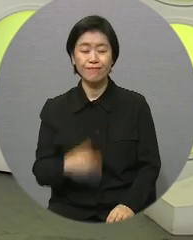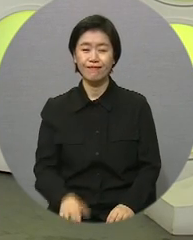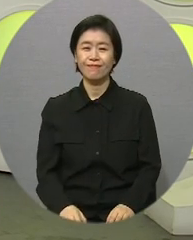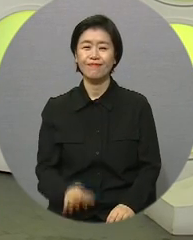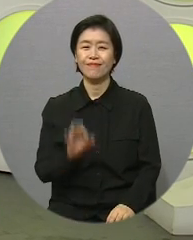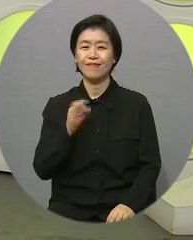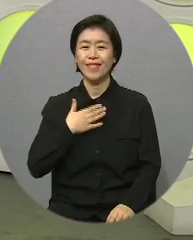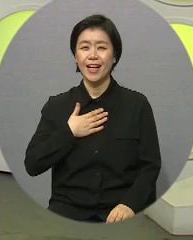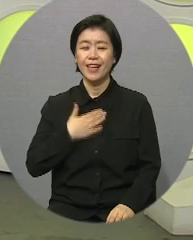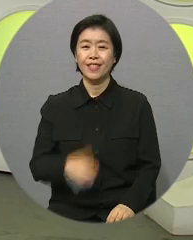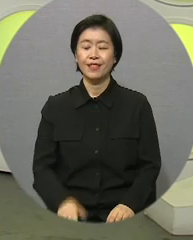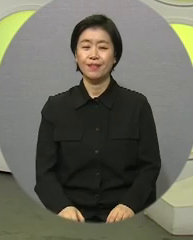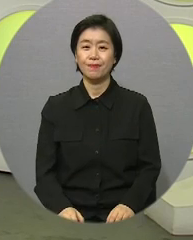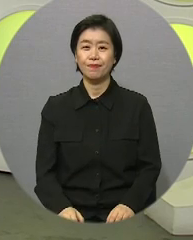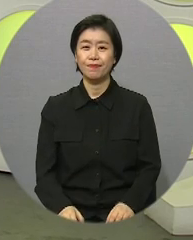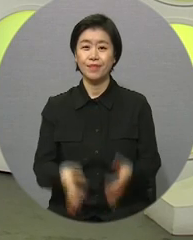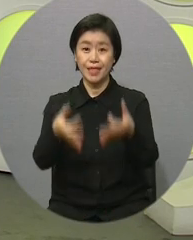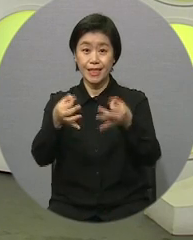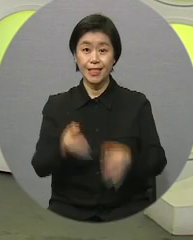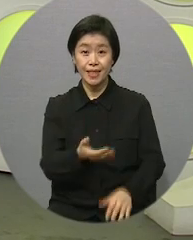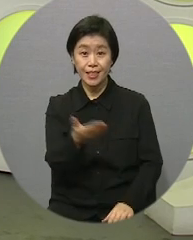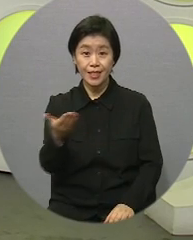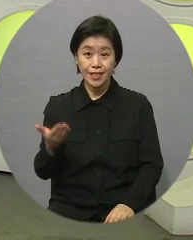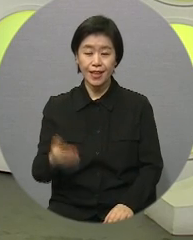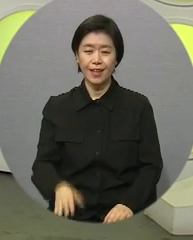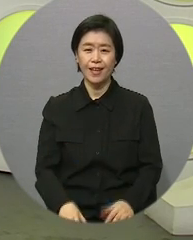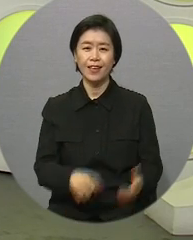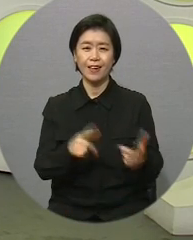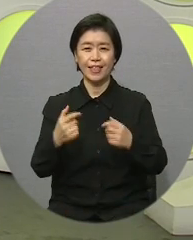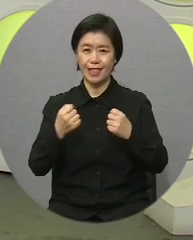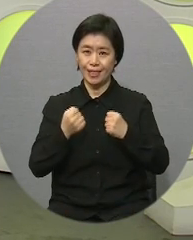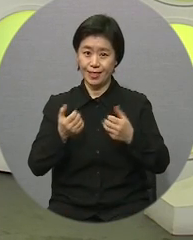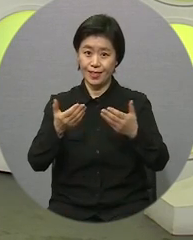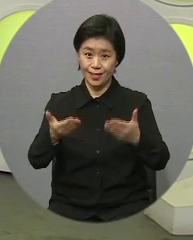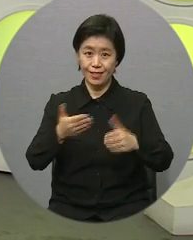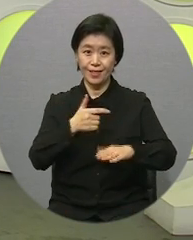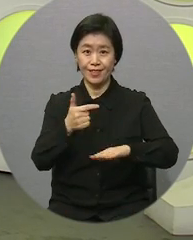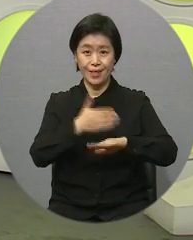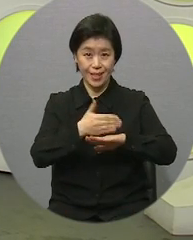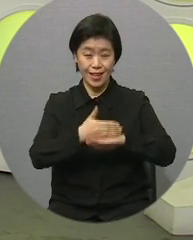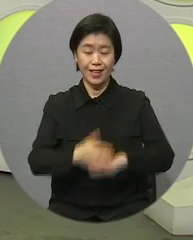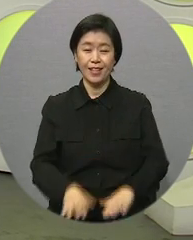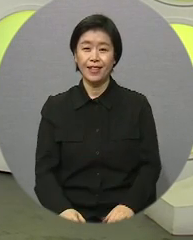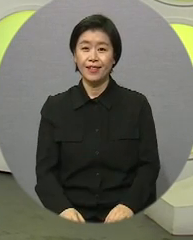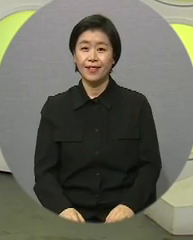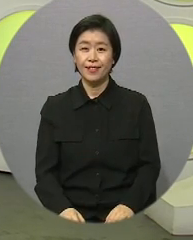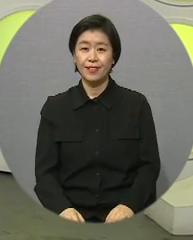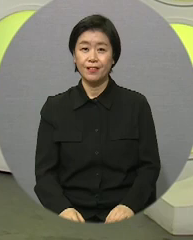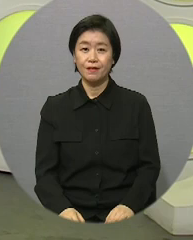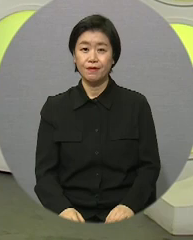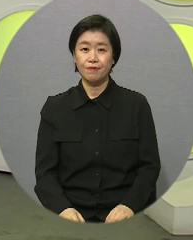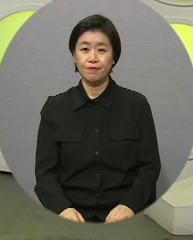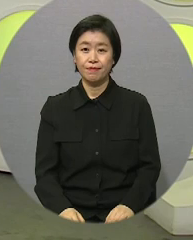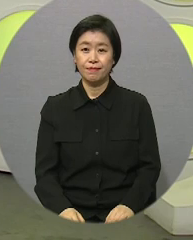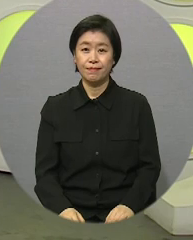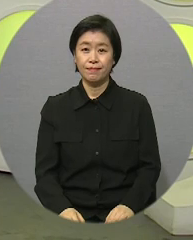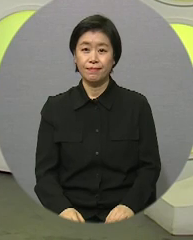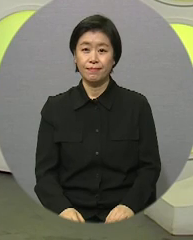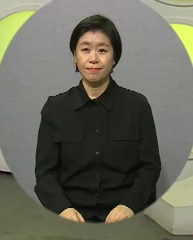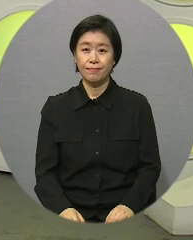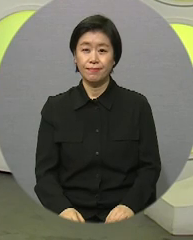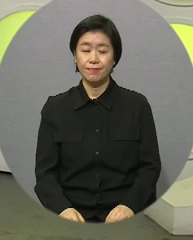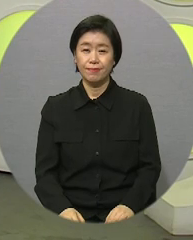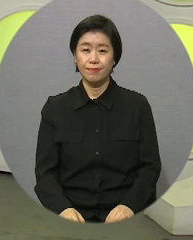이렇게 어 시청자 여러분들께 많은 힘이 돼 주셔서 너무 감사드리고 오늘 자리를